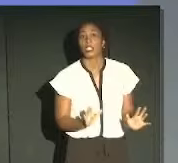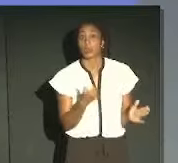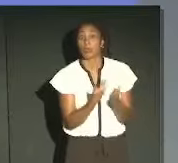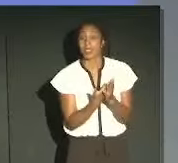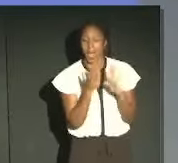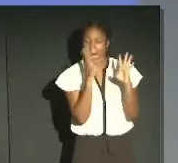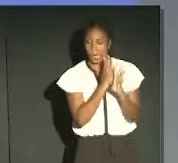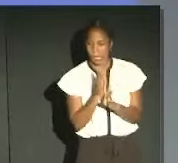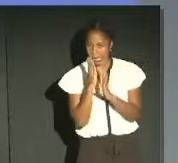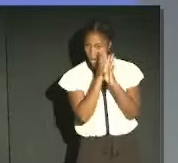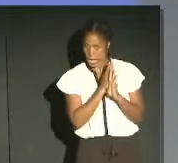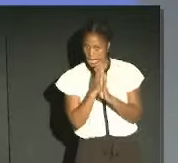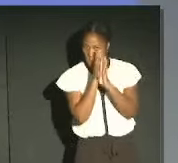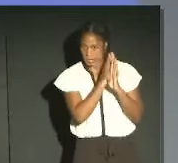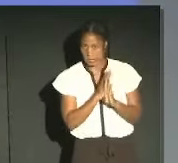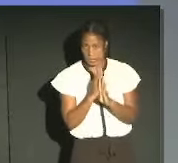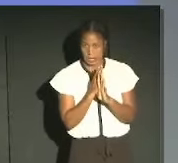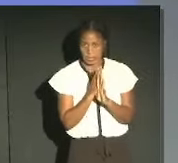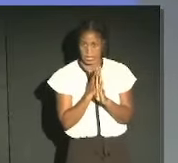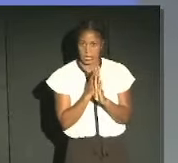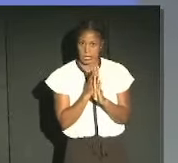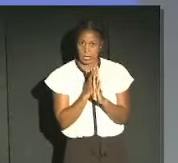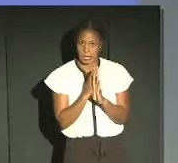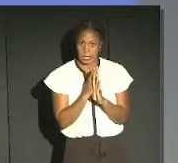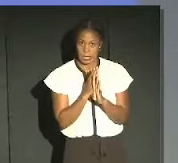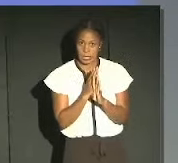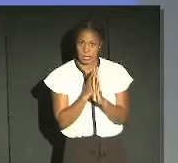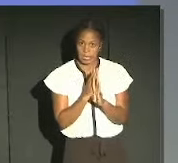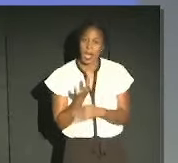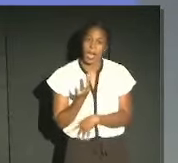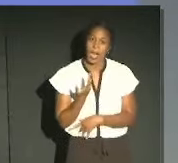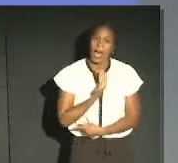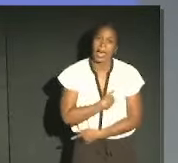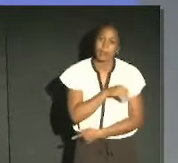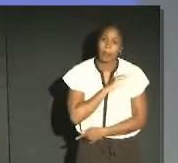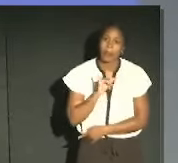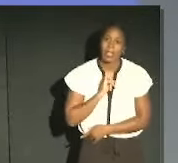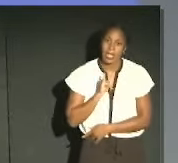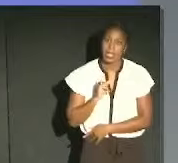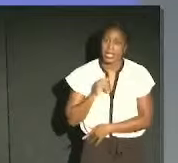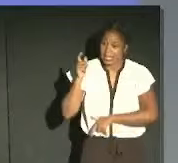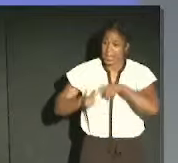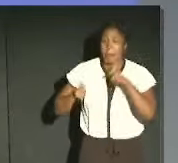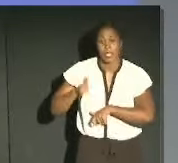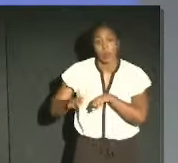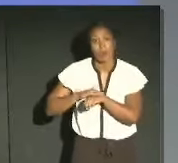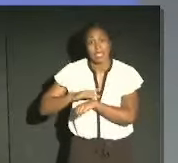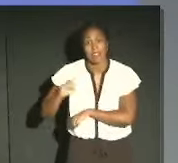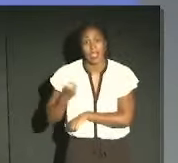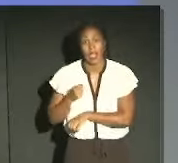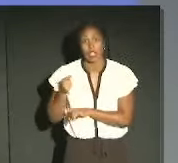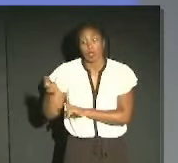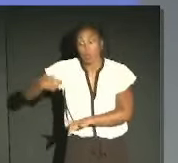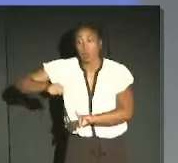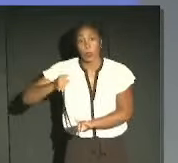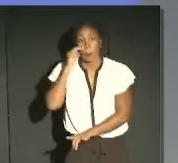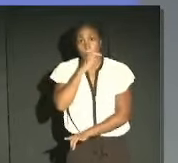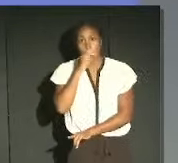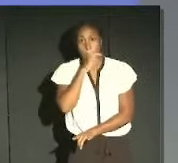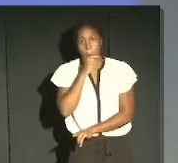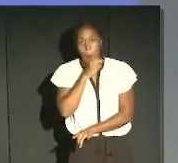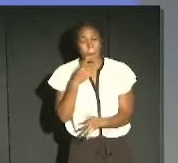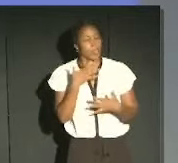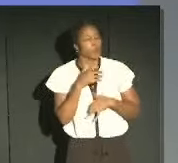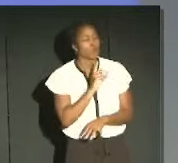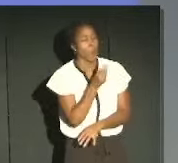masquer la culpabilité des dirigeants politiques qui ont menti qui ont menti siamment au martiniqués